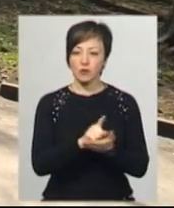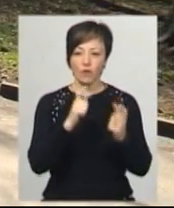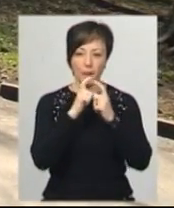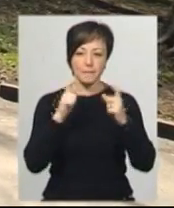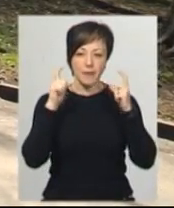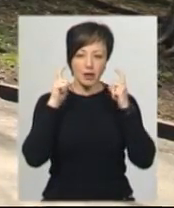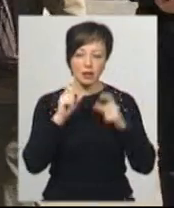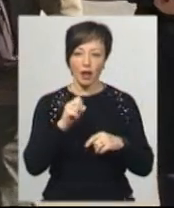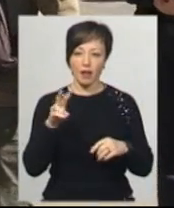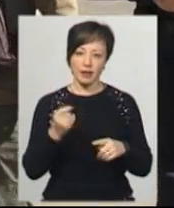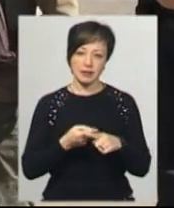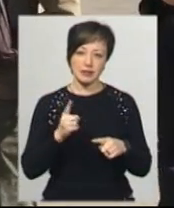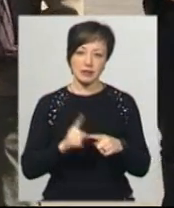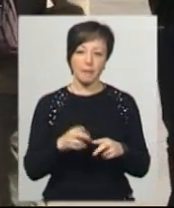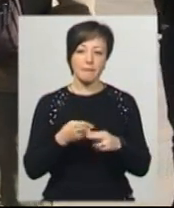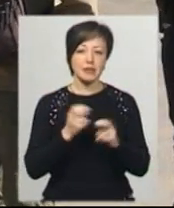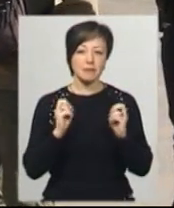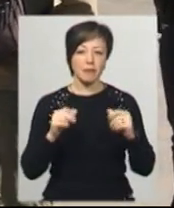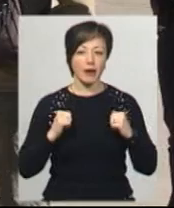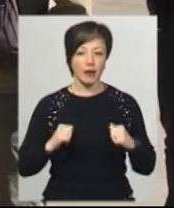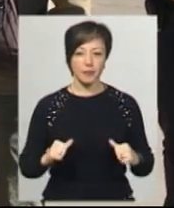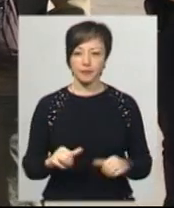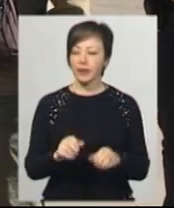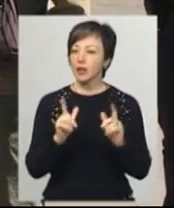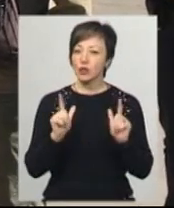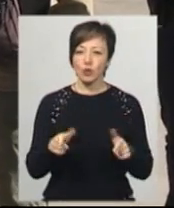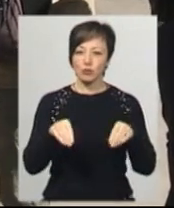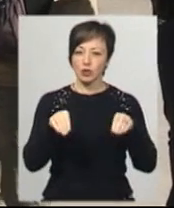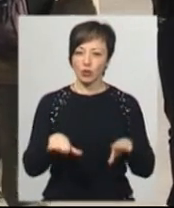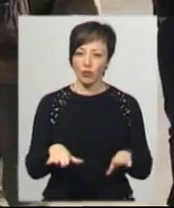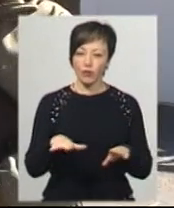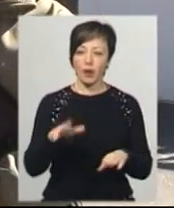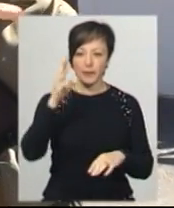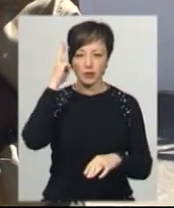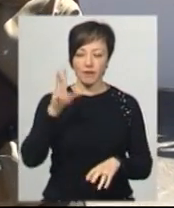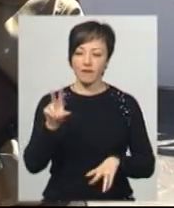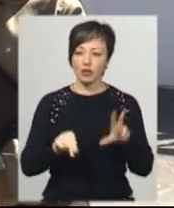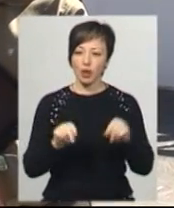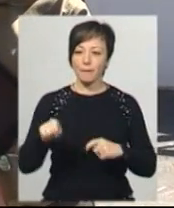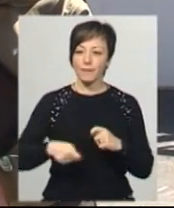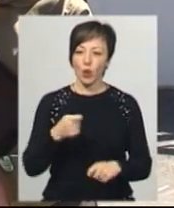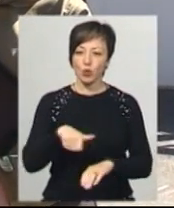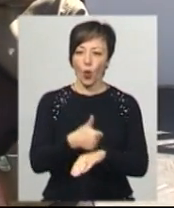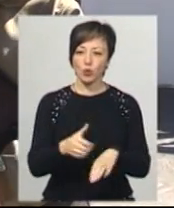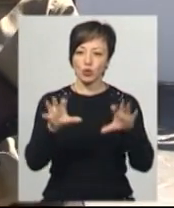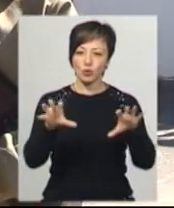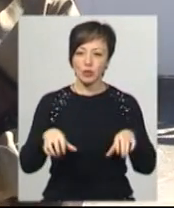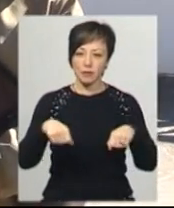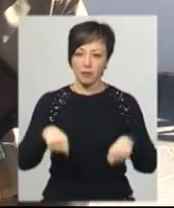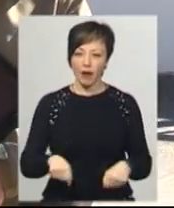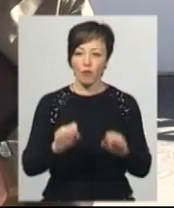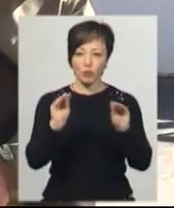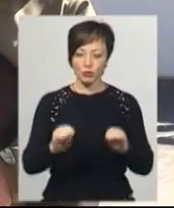бути, але це безпека. Незгоден з постановою Кабміну хмельничанин Юрій. Вважається порушенням конституційних прав людини і в разі складання